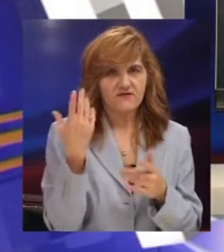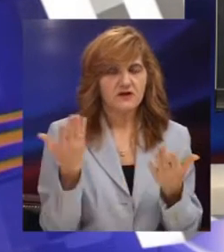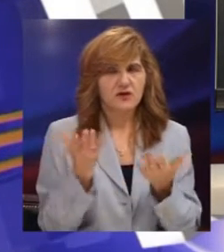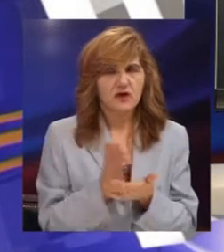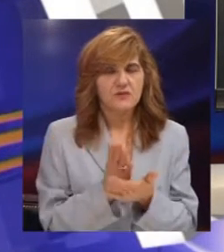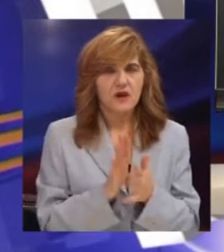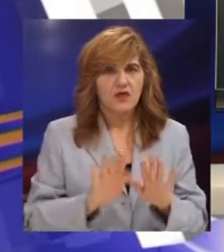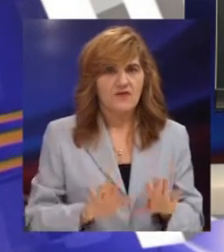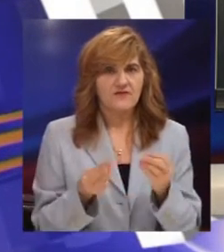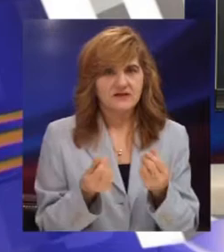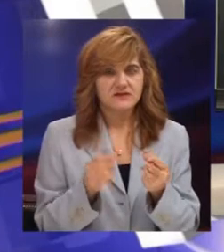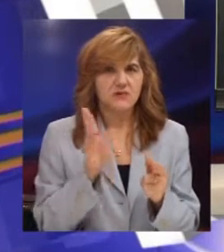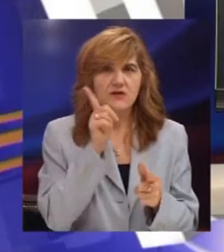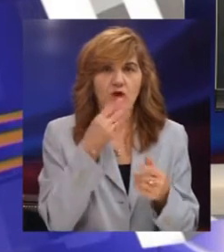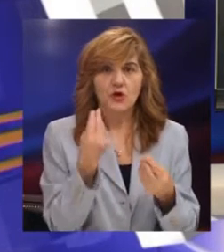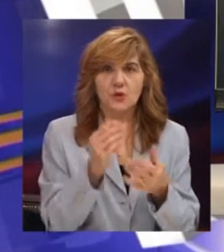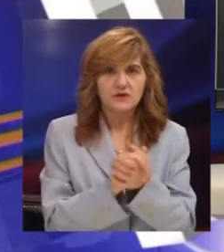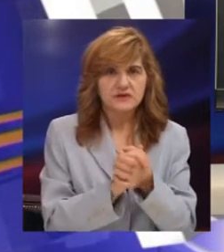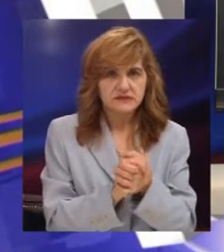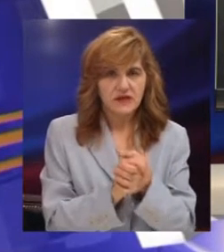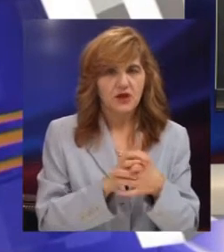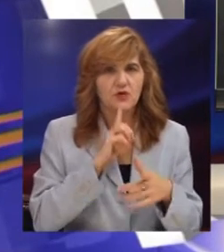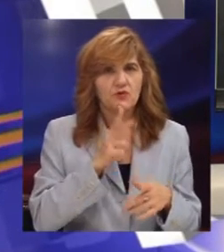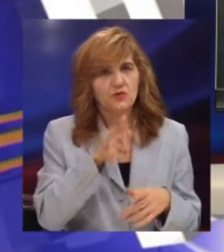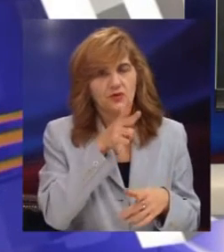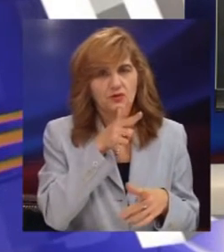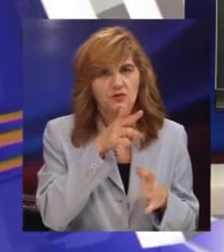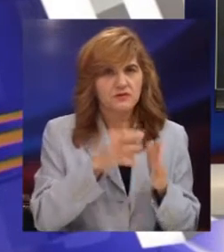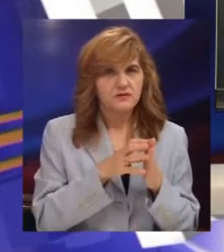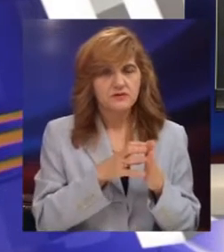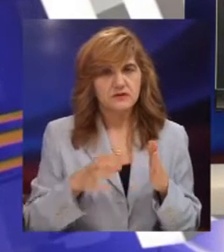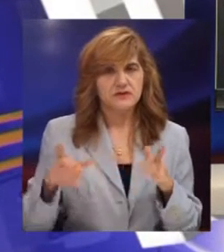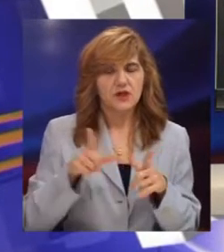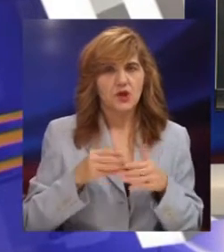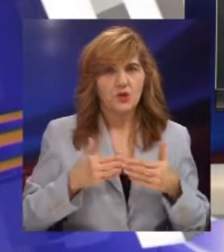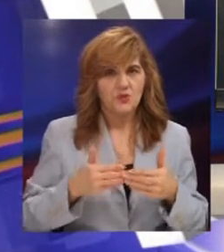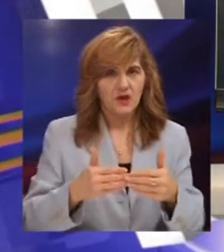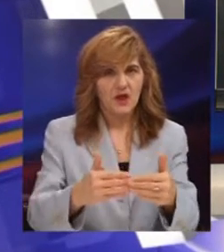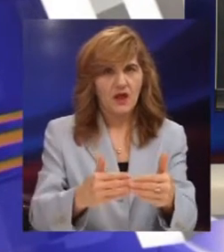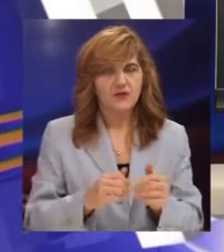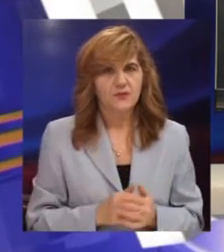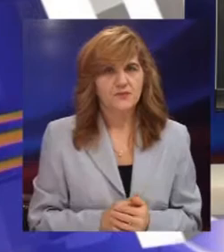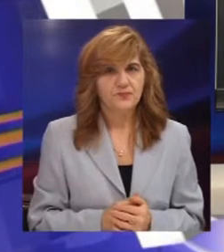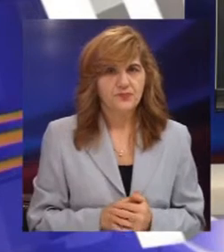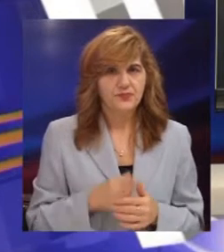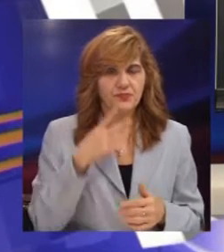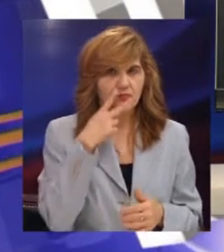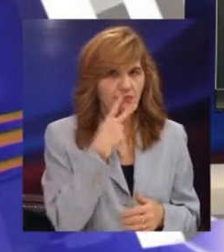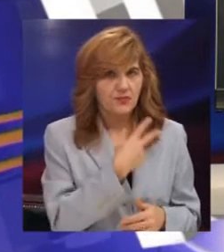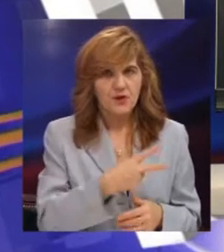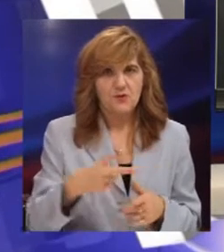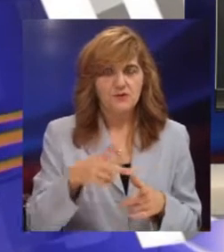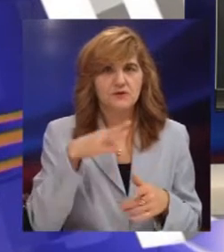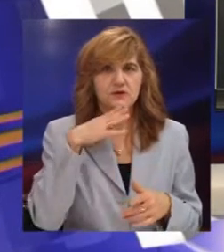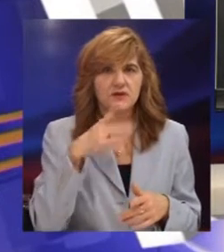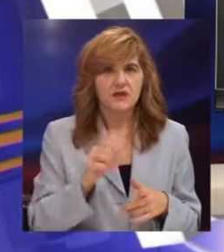kojom je ova zemlja u prošlosti imala jako dobru saradnju koju imaju nameru da intenziviraju u narednom periodu. Prilikom posete je